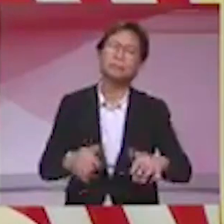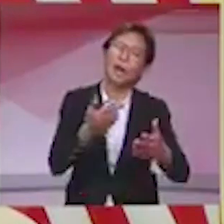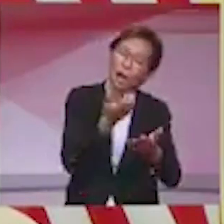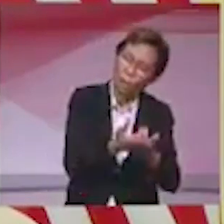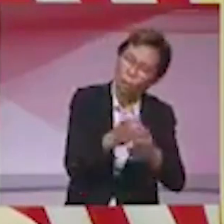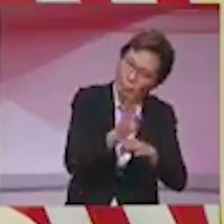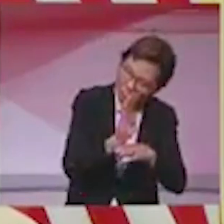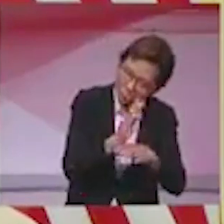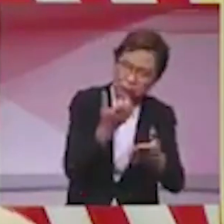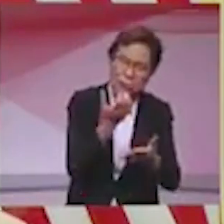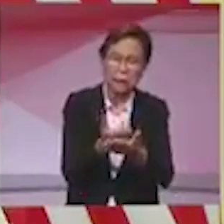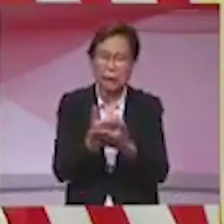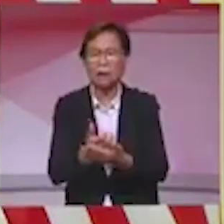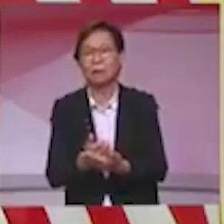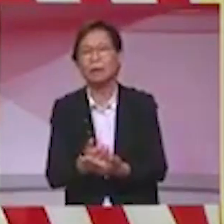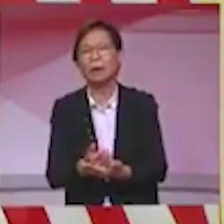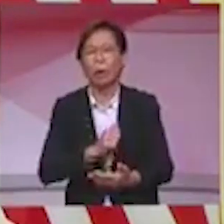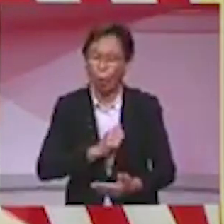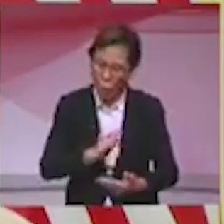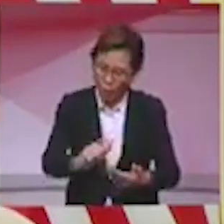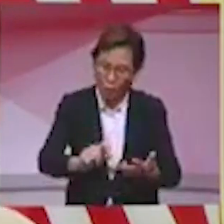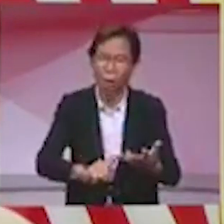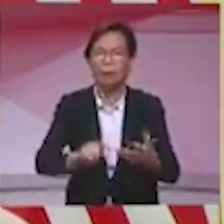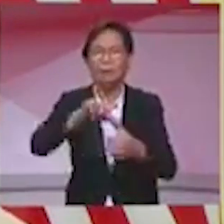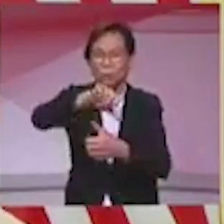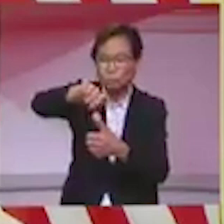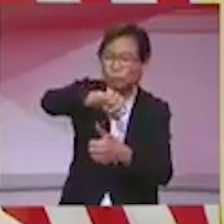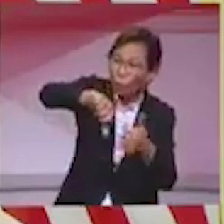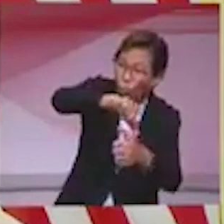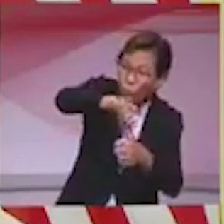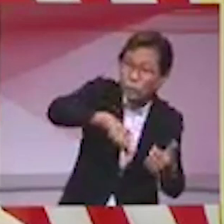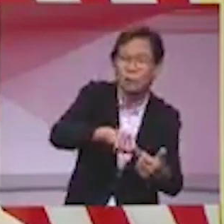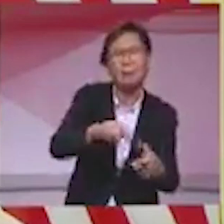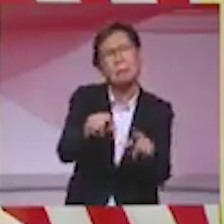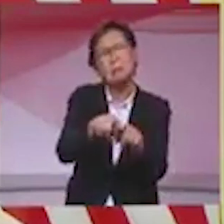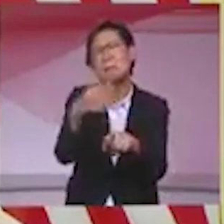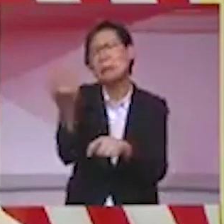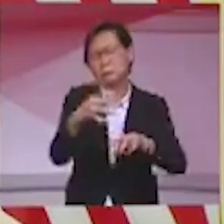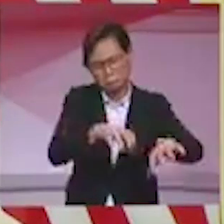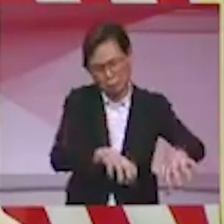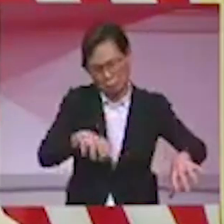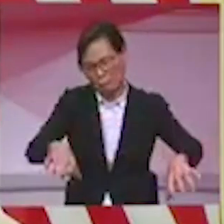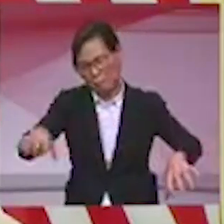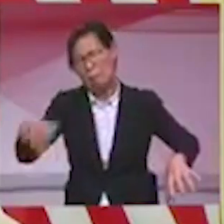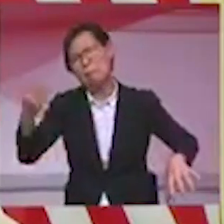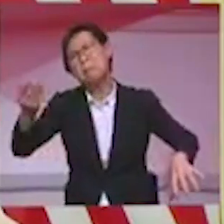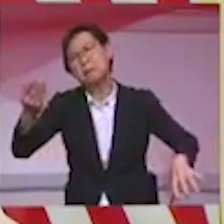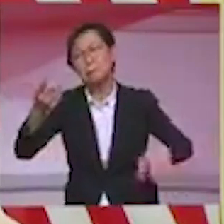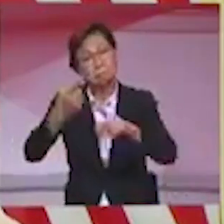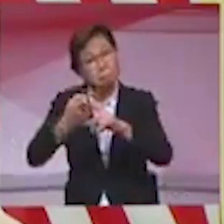ekonomi qwerty ugamo activity sosial berjalan seperti biasa tetapi